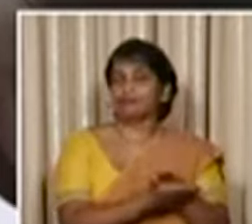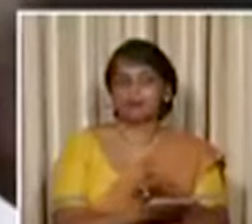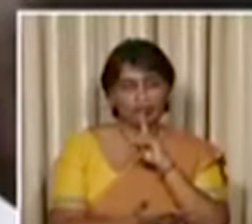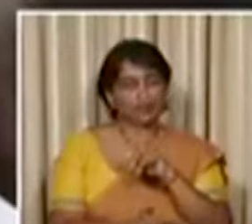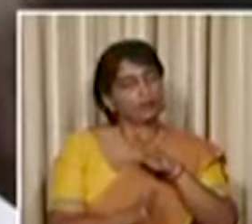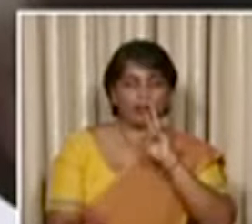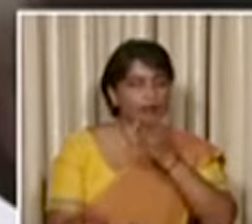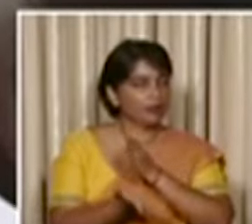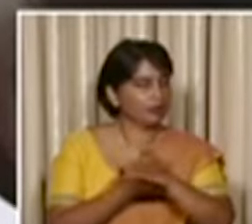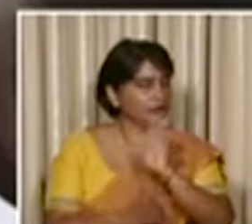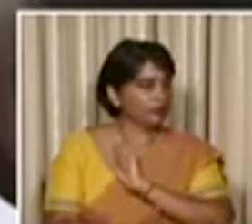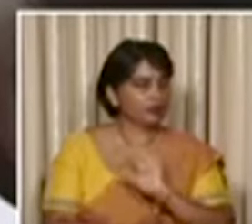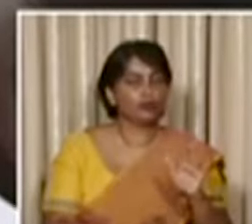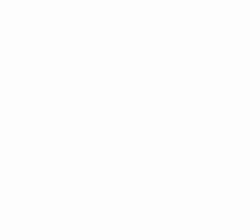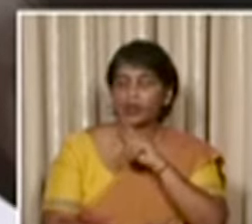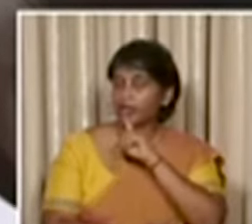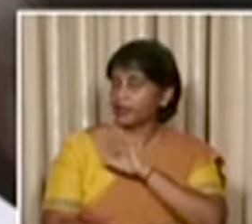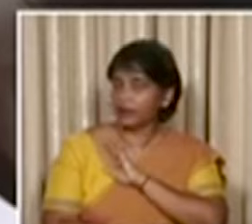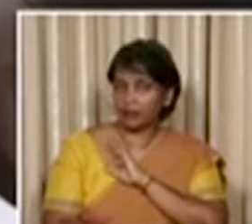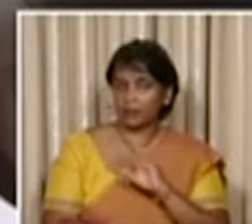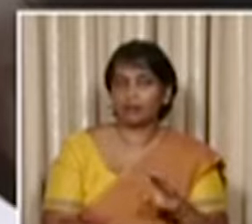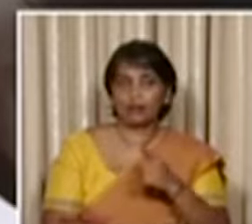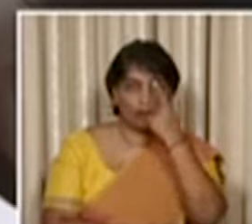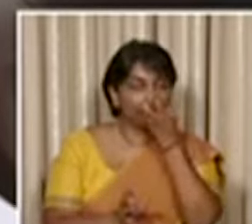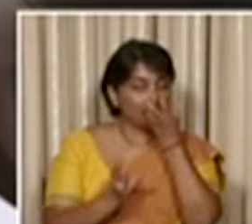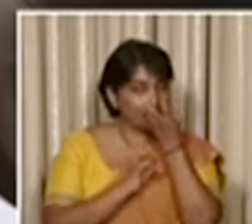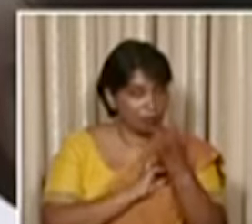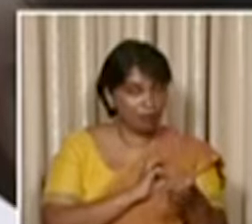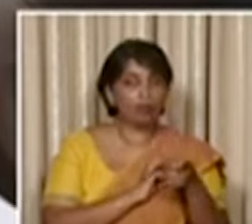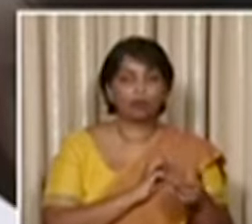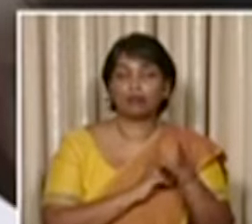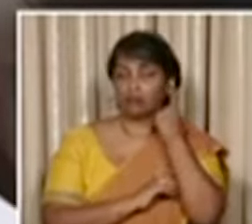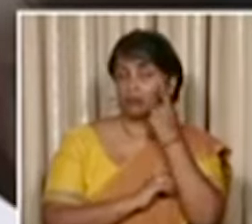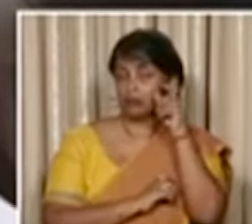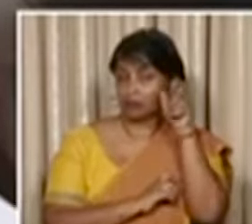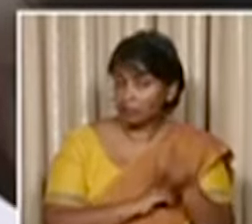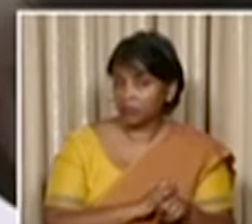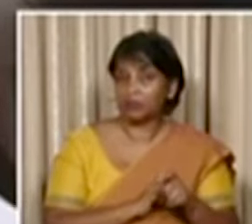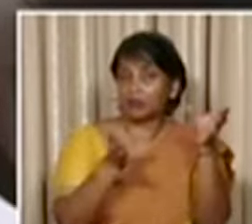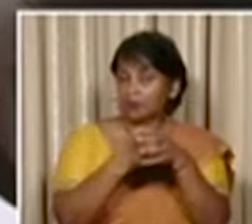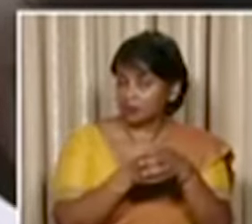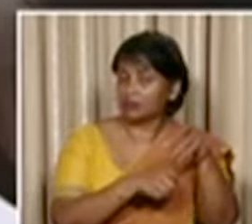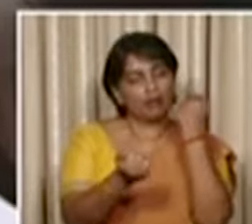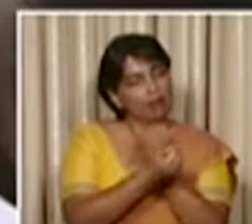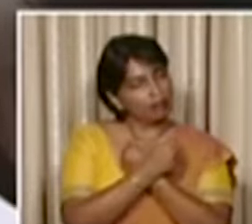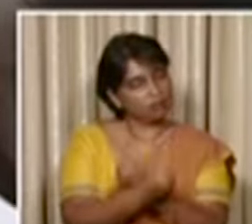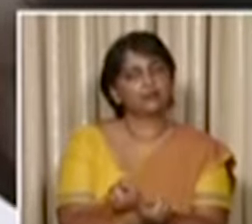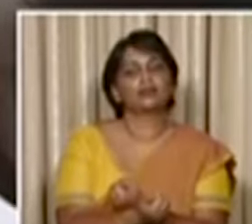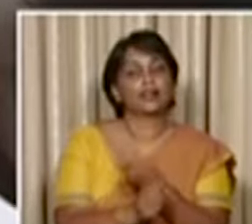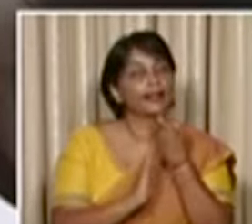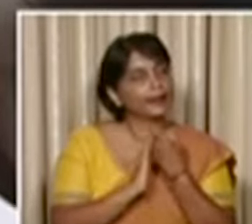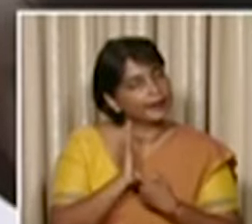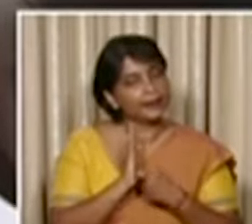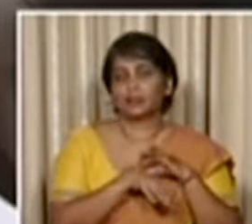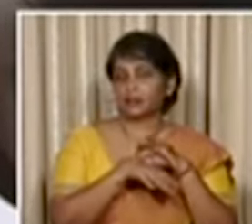මොනම හේතුවකටවත් අපි බොරු කරන්නේ නෑ. පාස්කු ප්‍රහාරේ මහමොල කරු සහ මහමොල කරුවන් අල්ලලා නීති